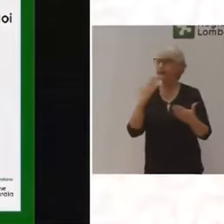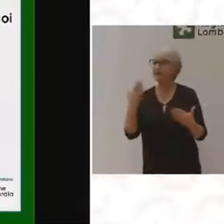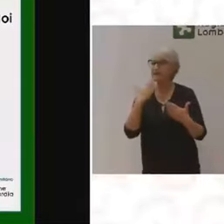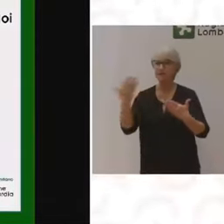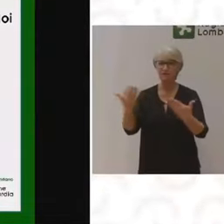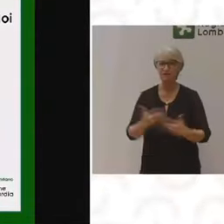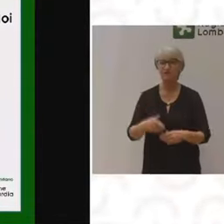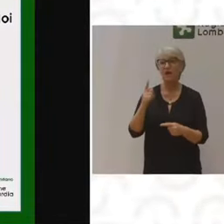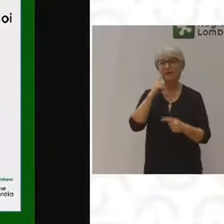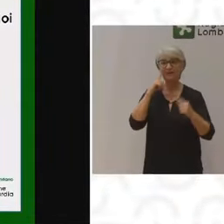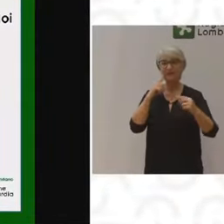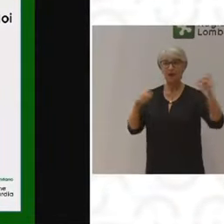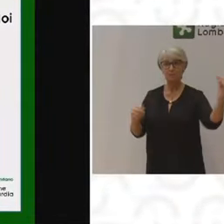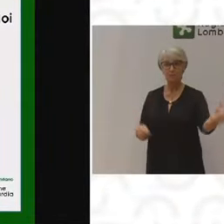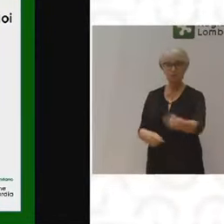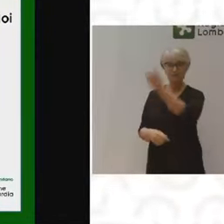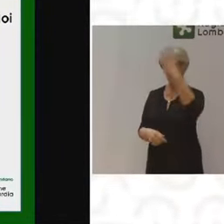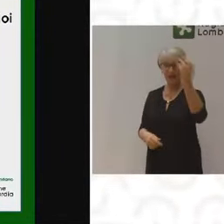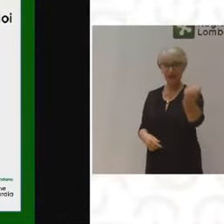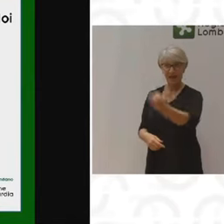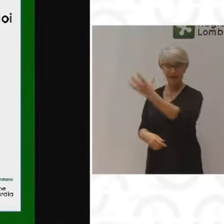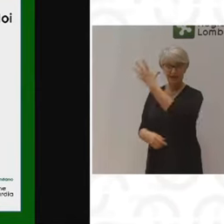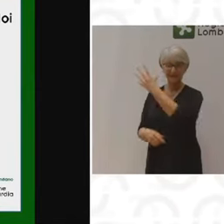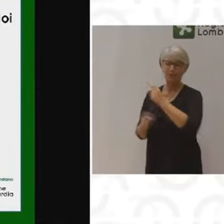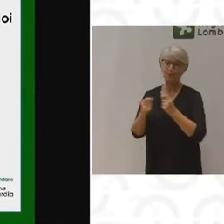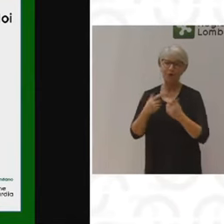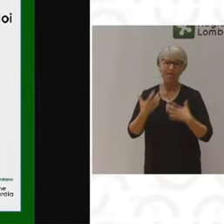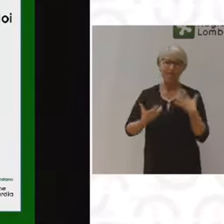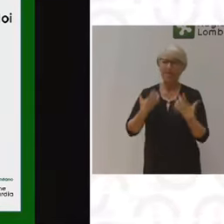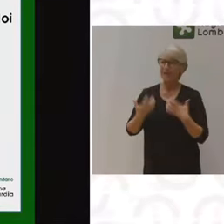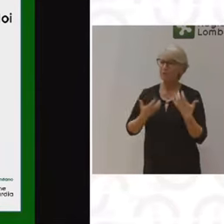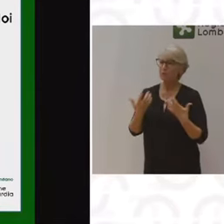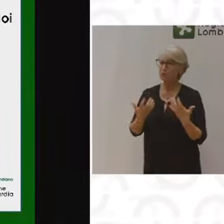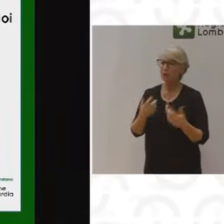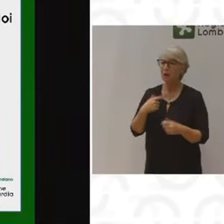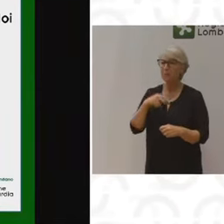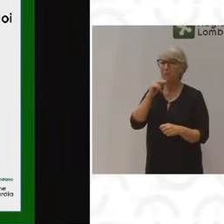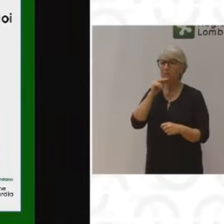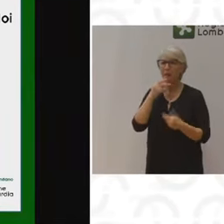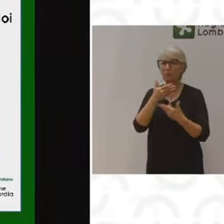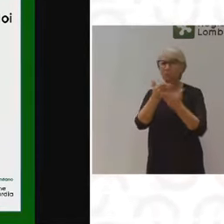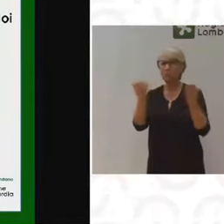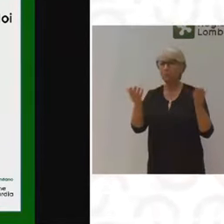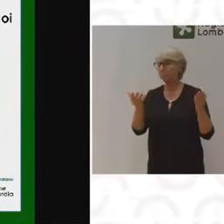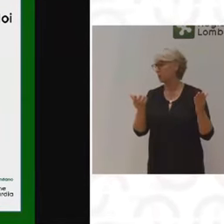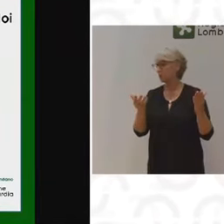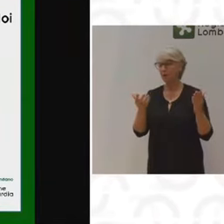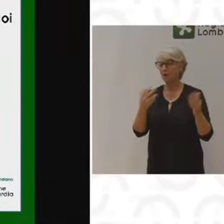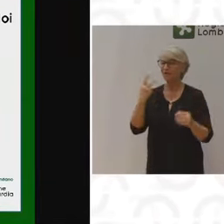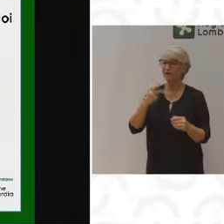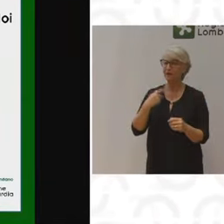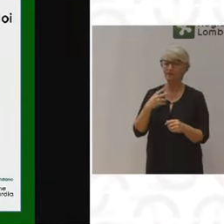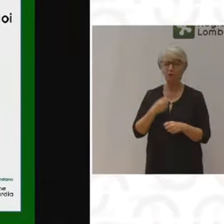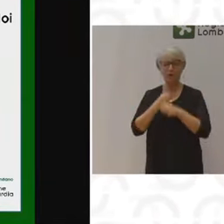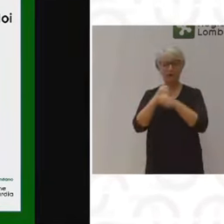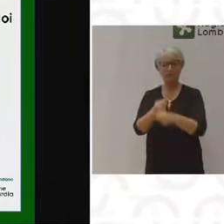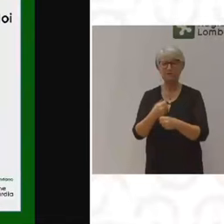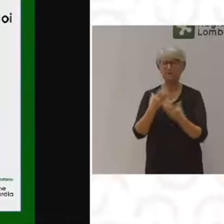accompagnano nel percorso. Intanto sono un po' emozionato, ma non perché devo parlare in pubblico io, ma perché in verità rappresento tante